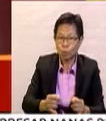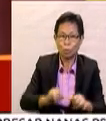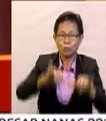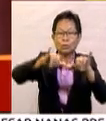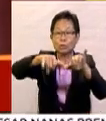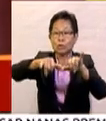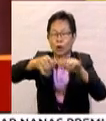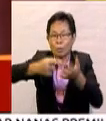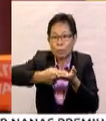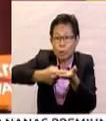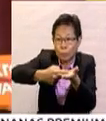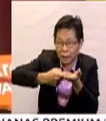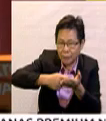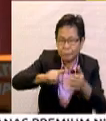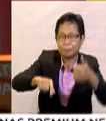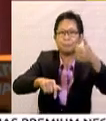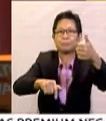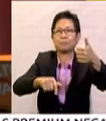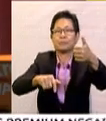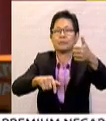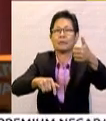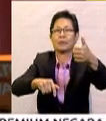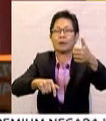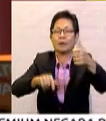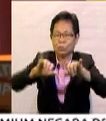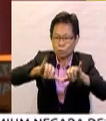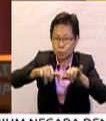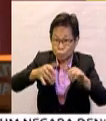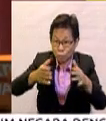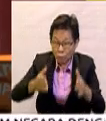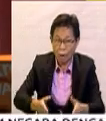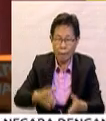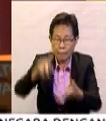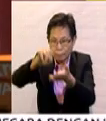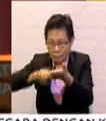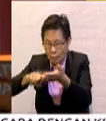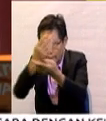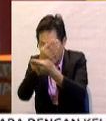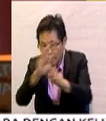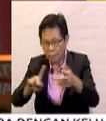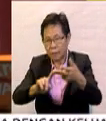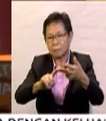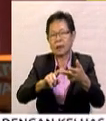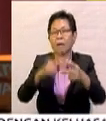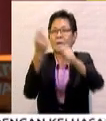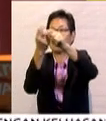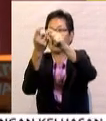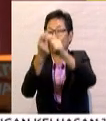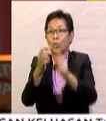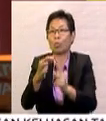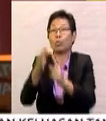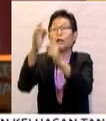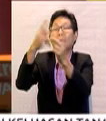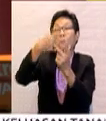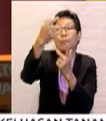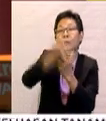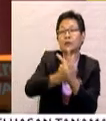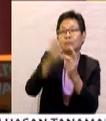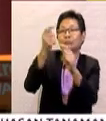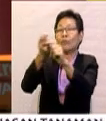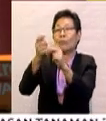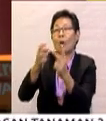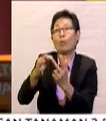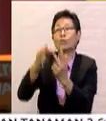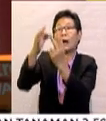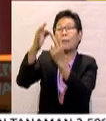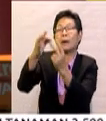jurutera perunding utama, jurutera penyemak bebas dan kontraktor utama projek